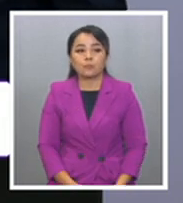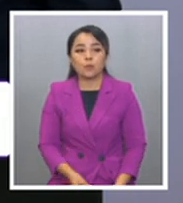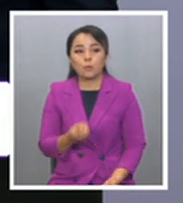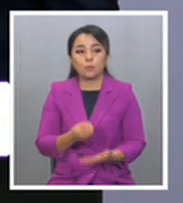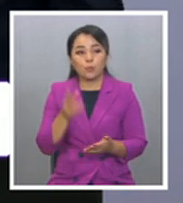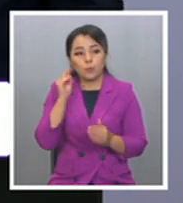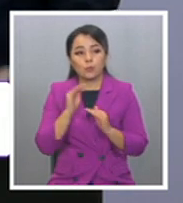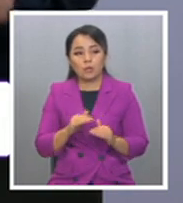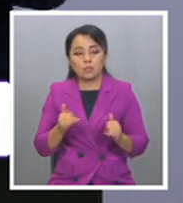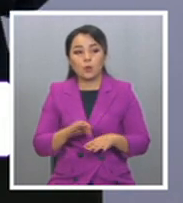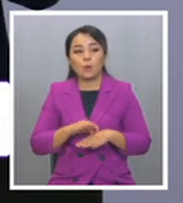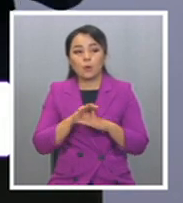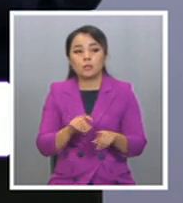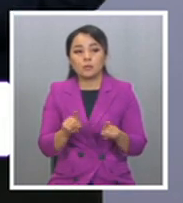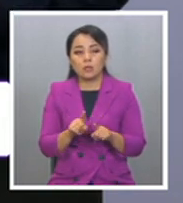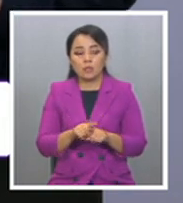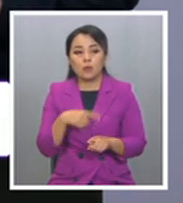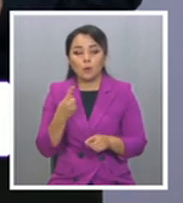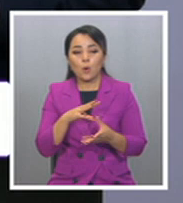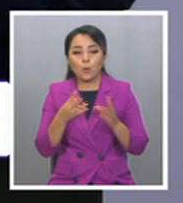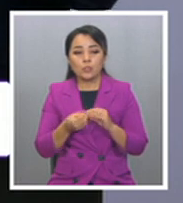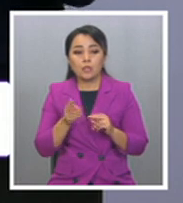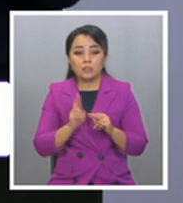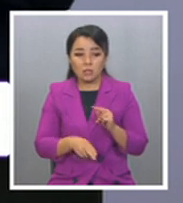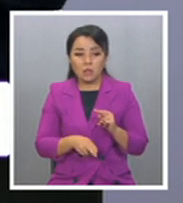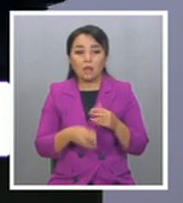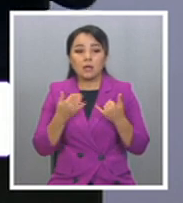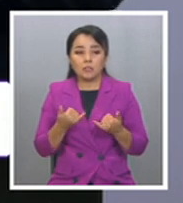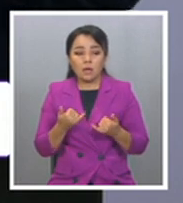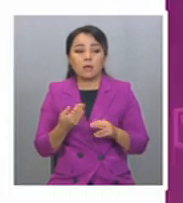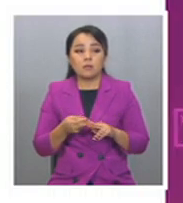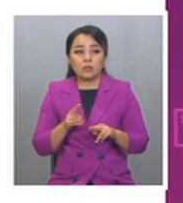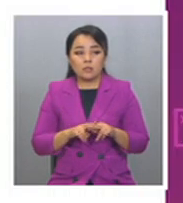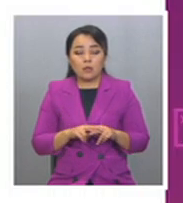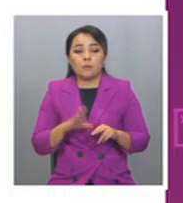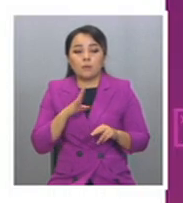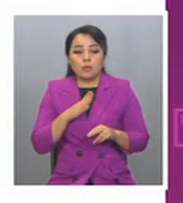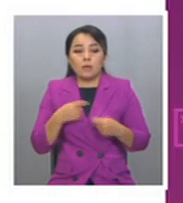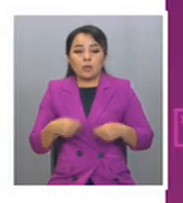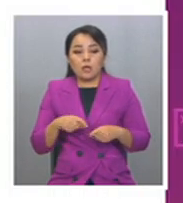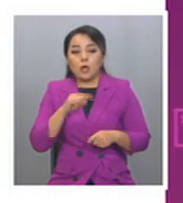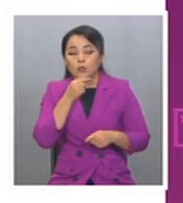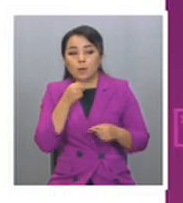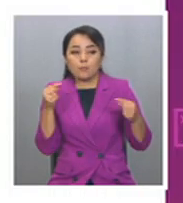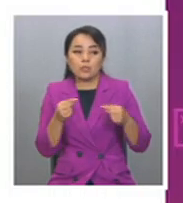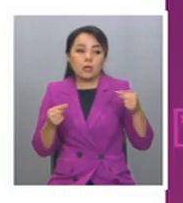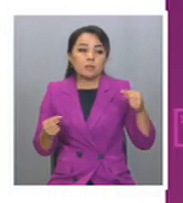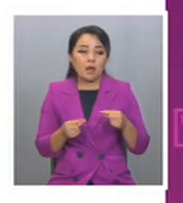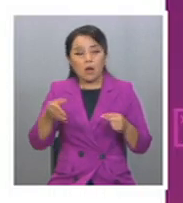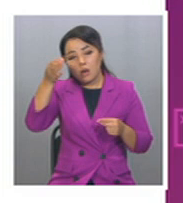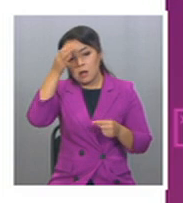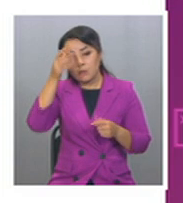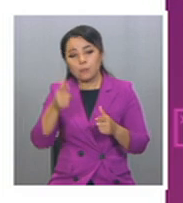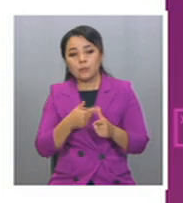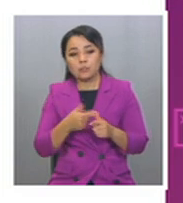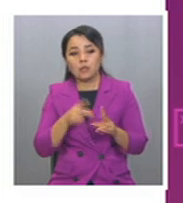бүгінгі өткен сабақтарымызды бір қорытындылап алу үшін осы нарықтық экономиканың негізін қалаған